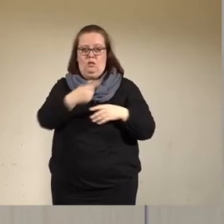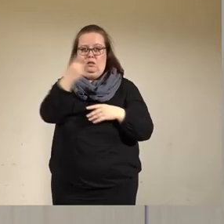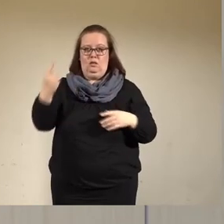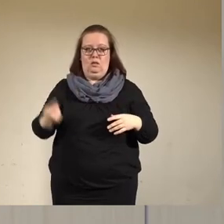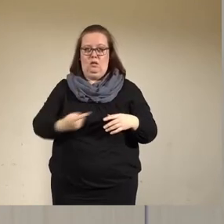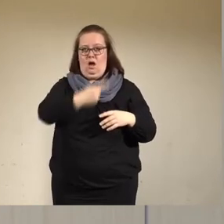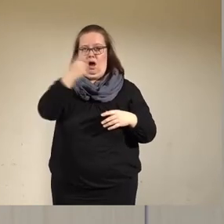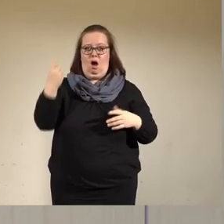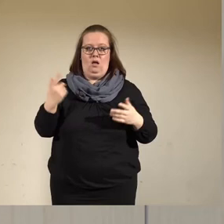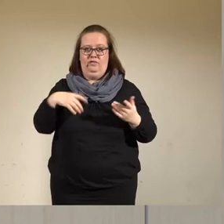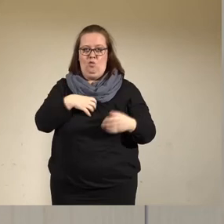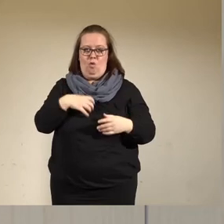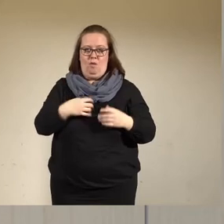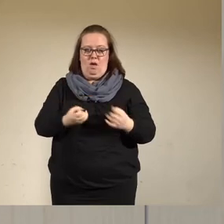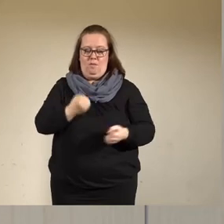noch